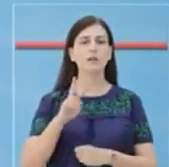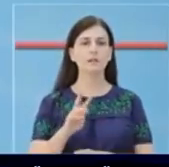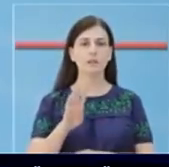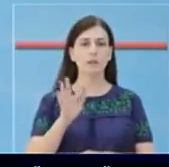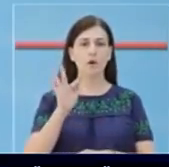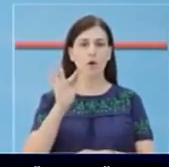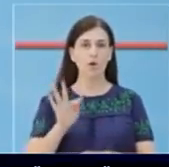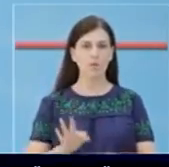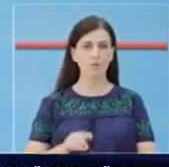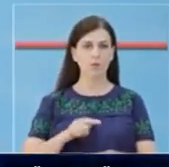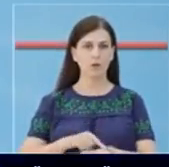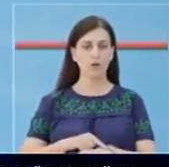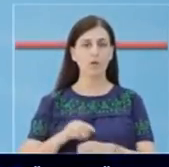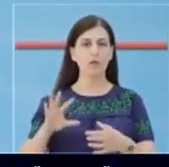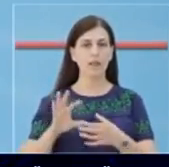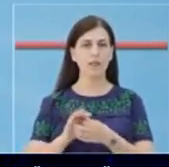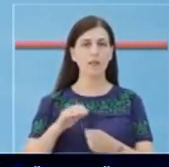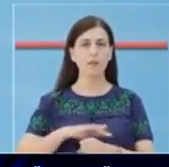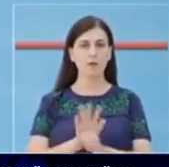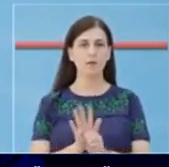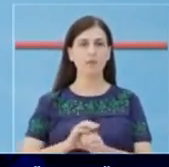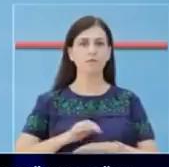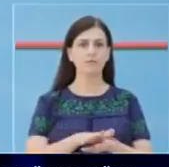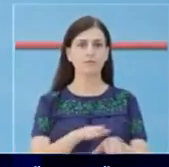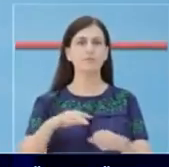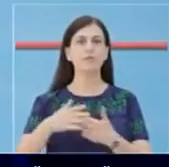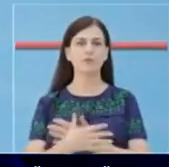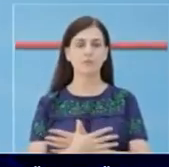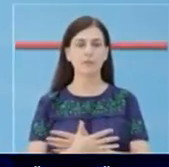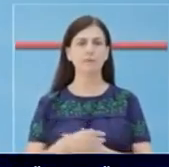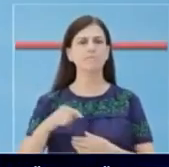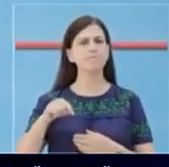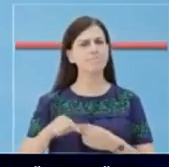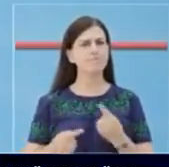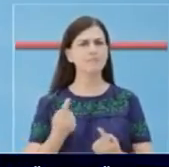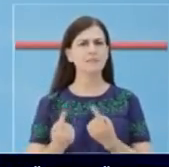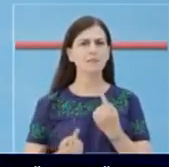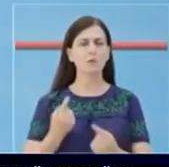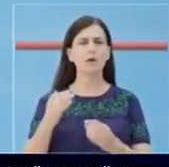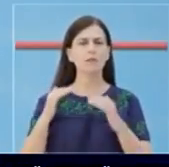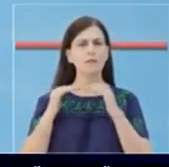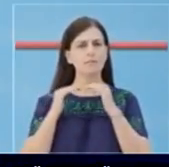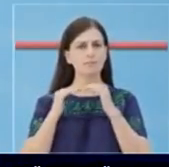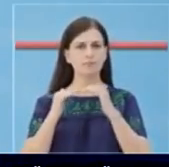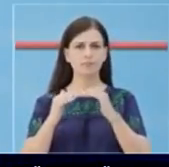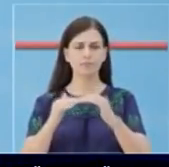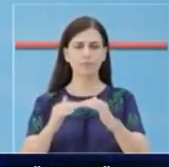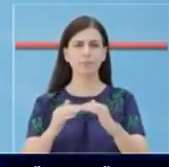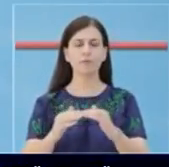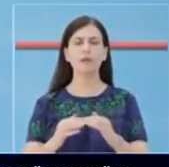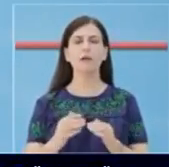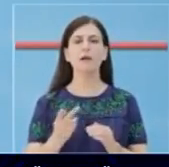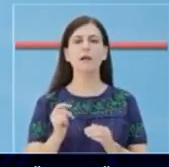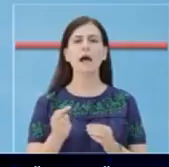ju bëjmë me dje situatën e 24 orëve të fundit të COVID-19 në Shqipëri. Në vendin tonë, situata